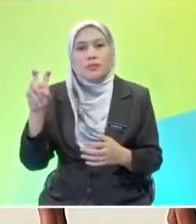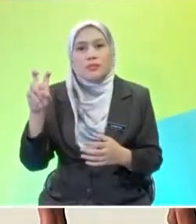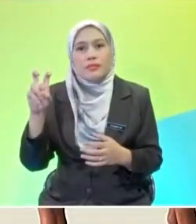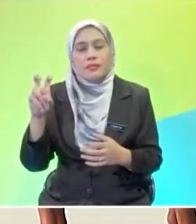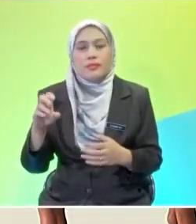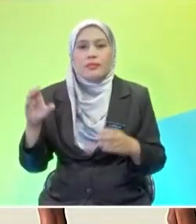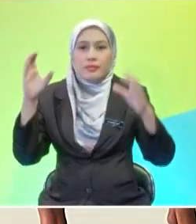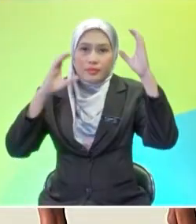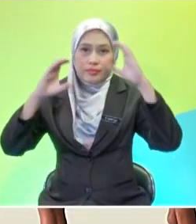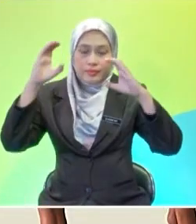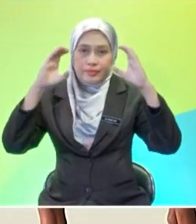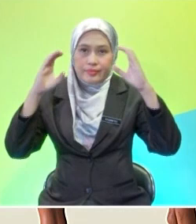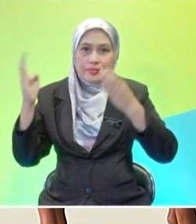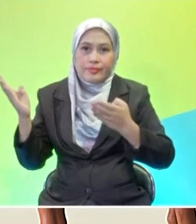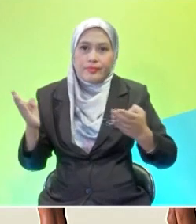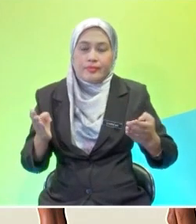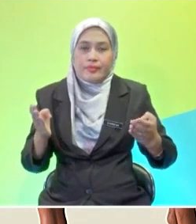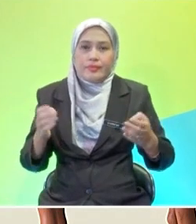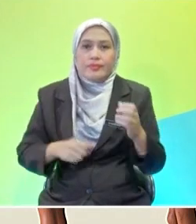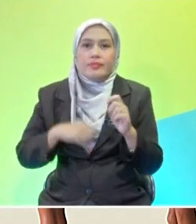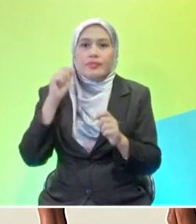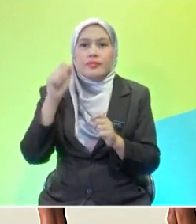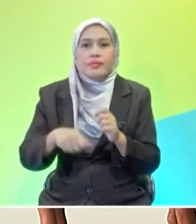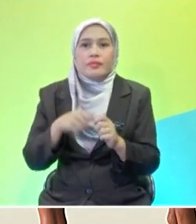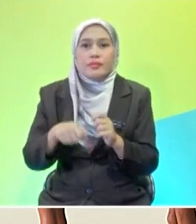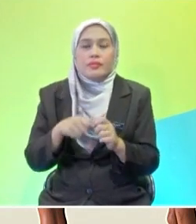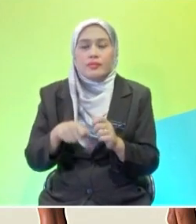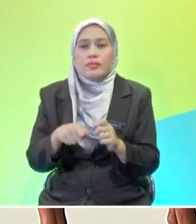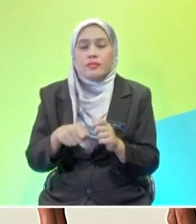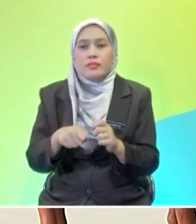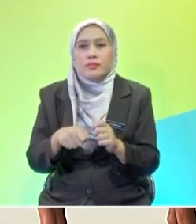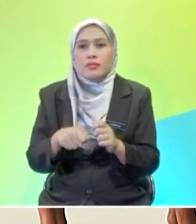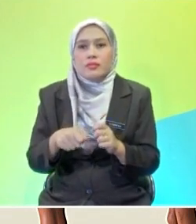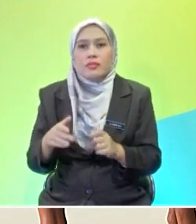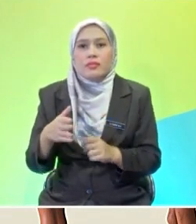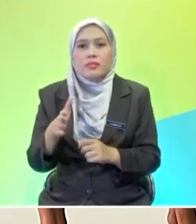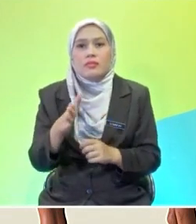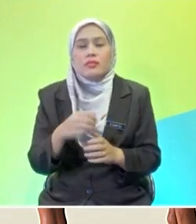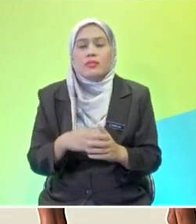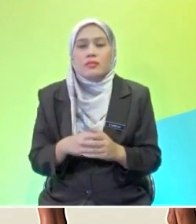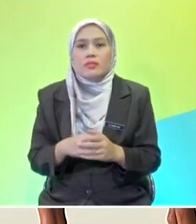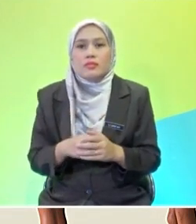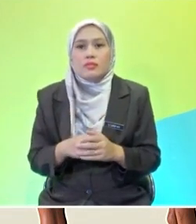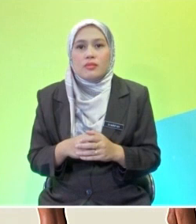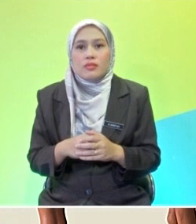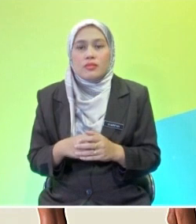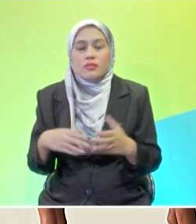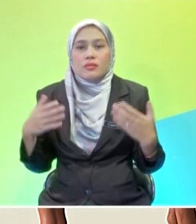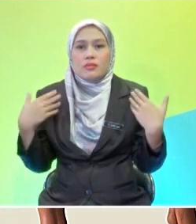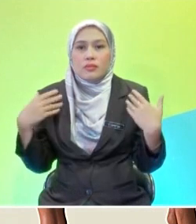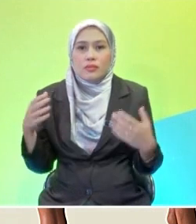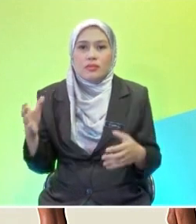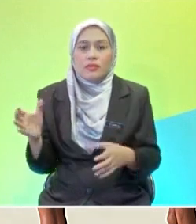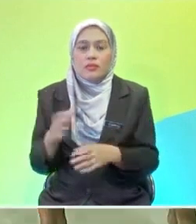memancing ikan tengas di mana mereka boleh menangkap ikan sendiri. Jadi ada tak mereka dapat menjana pendapatan tak dari situ? Dapat